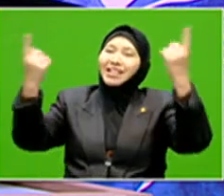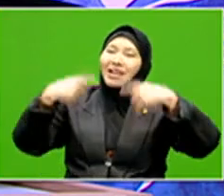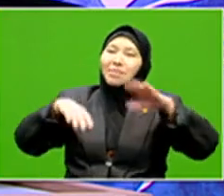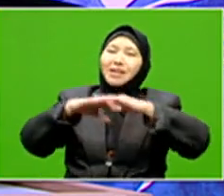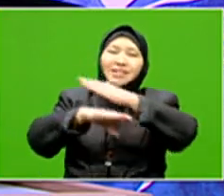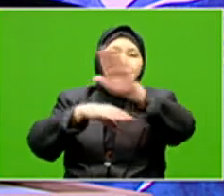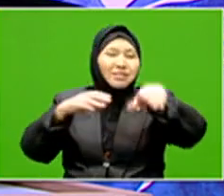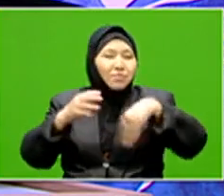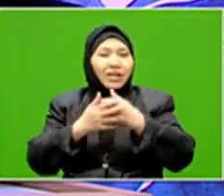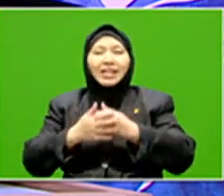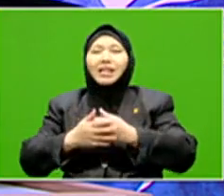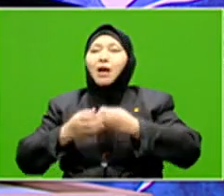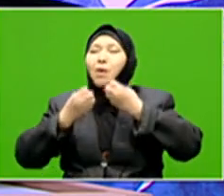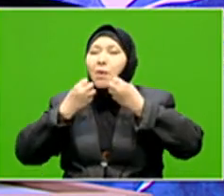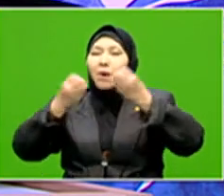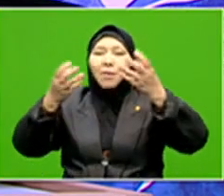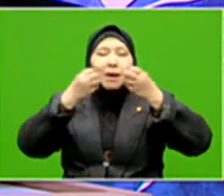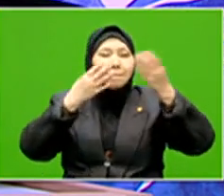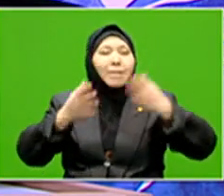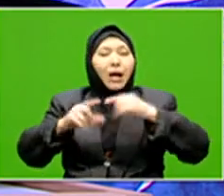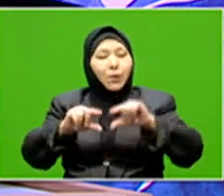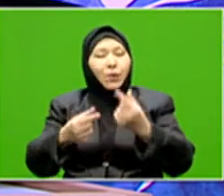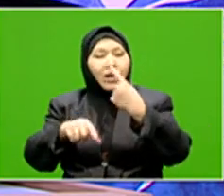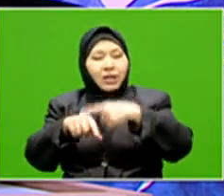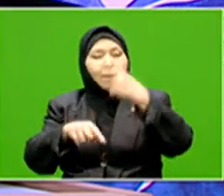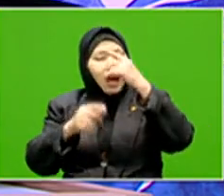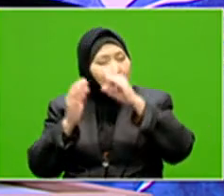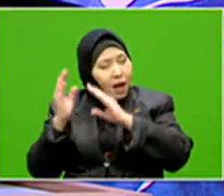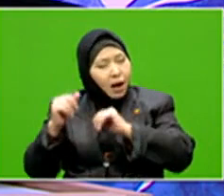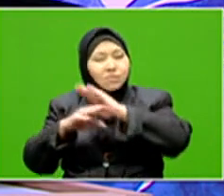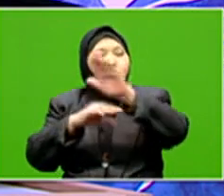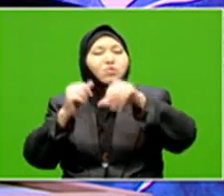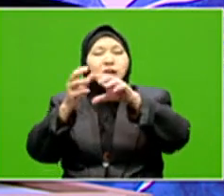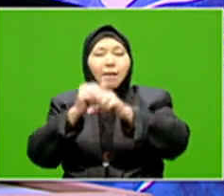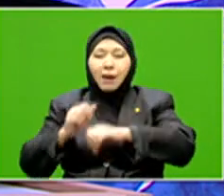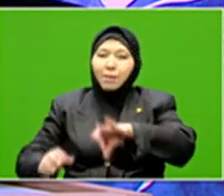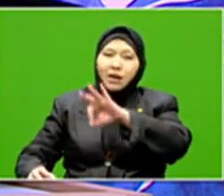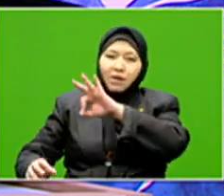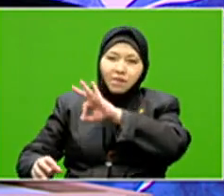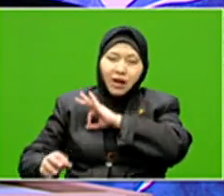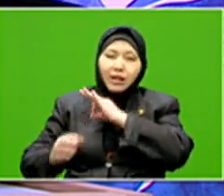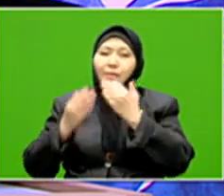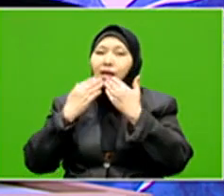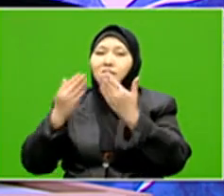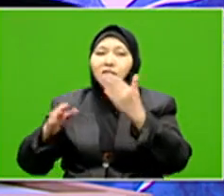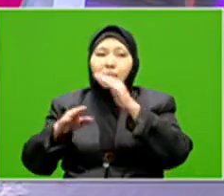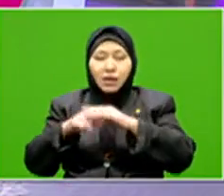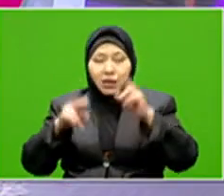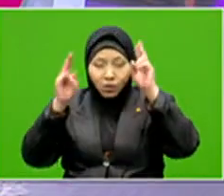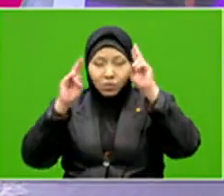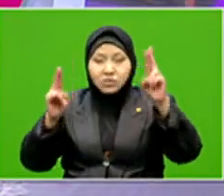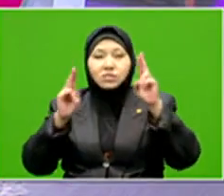kita war-warkan My Quran Time, moga-moga semua mendapat manfaat. Baik, terima kasih ucapkan pada Ustaz Tirmizi.